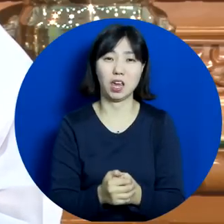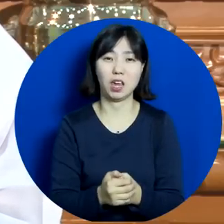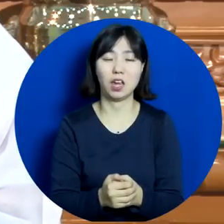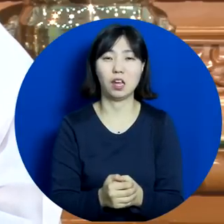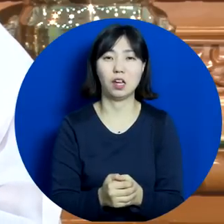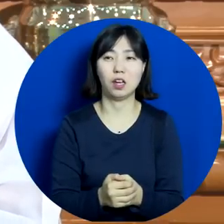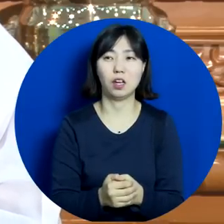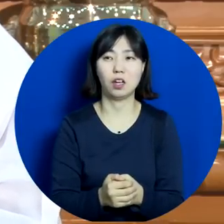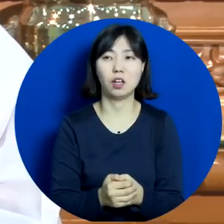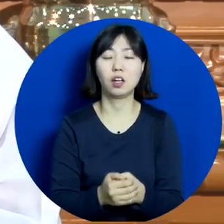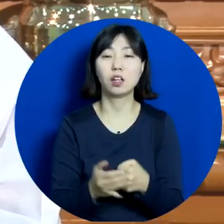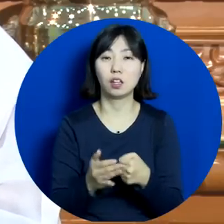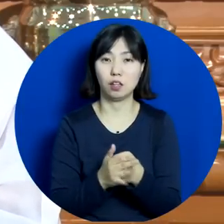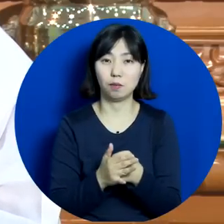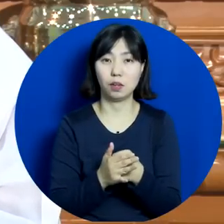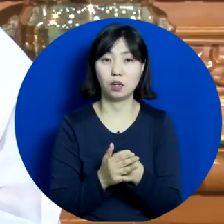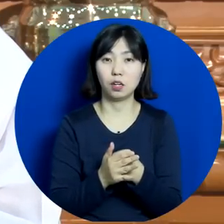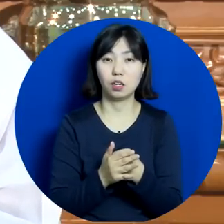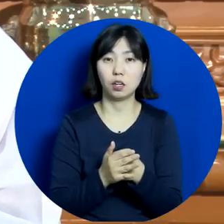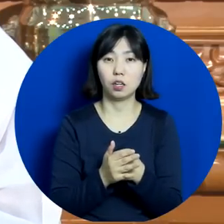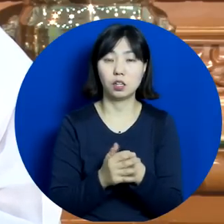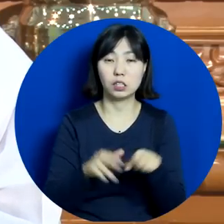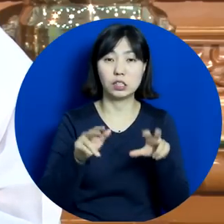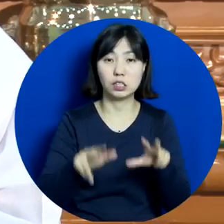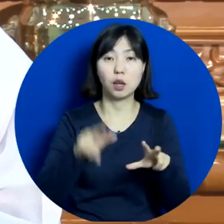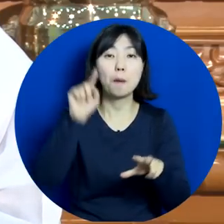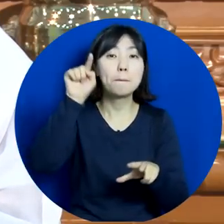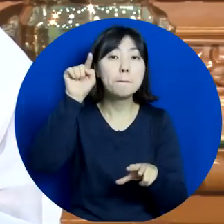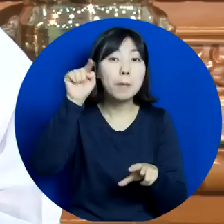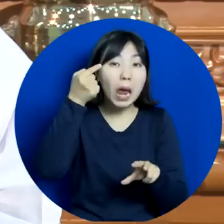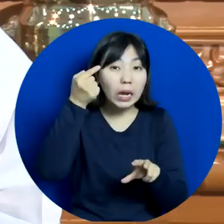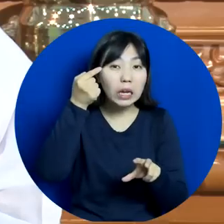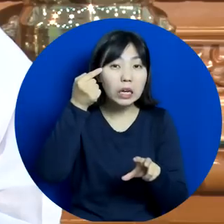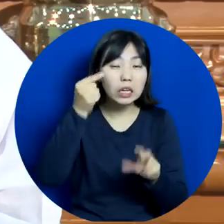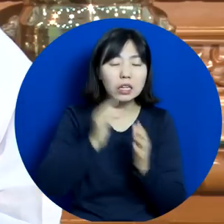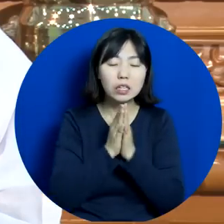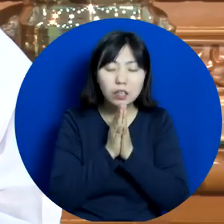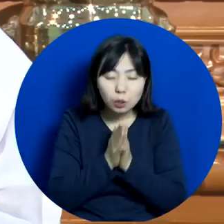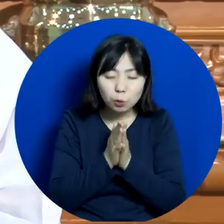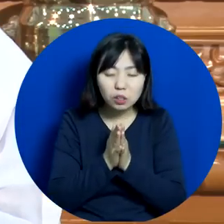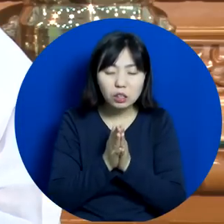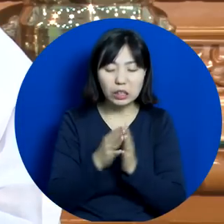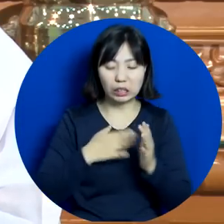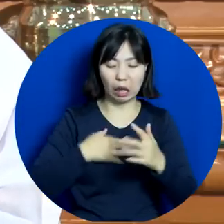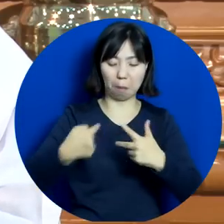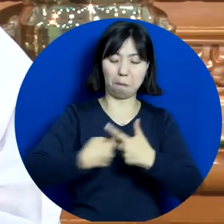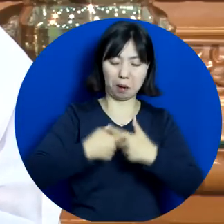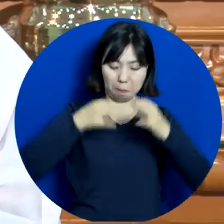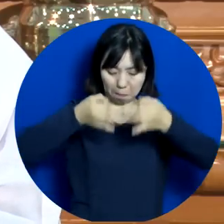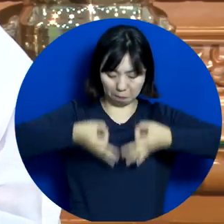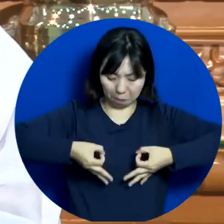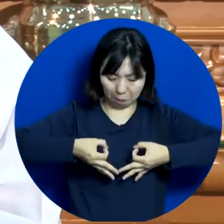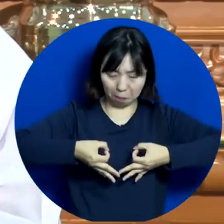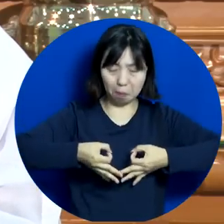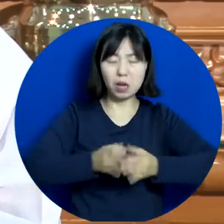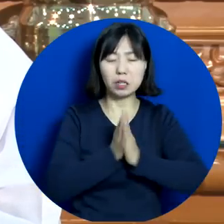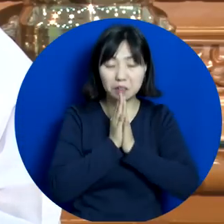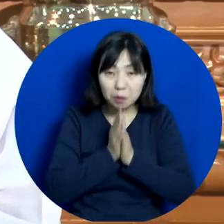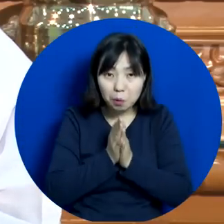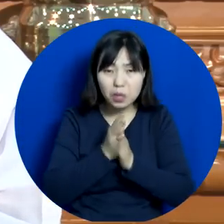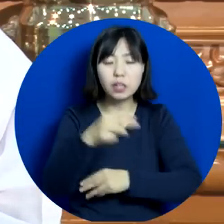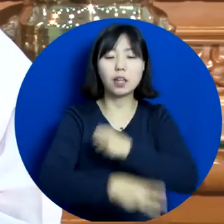이번 이제 100일은 지꼬라지 않은 기도. 이번 3년은 이제